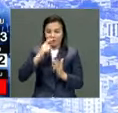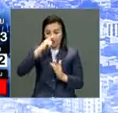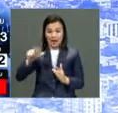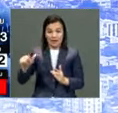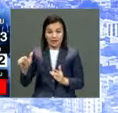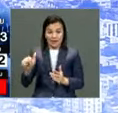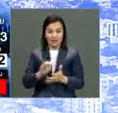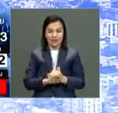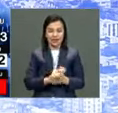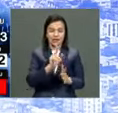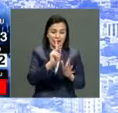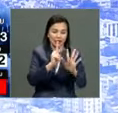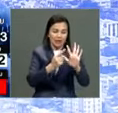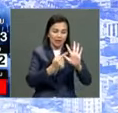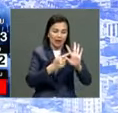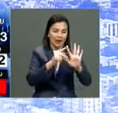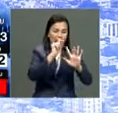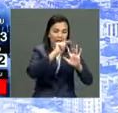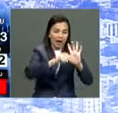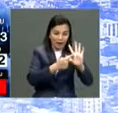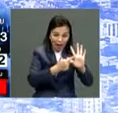ปีสัดส่วนของการใช้งานตัวระบบในก็ยังต่ำอยู่ถ้าเทียบกับเหล่านี้ค่อนข้างจะดีนะครับประเทศกาตาร์นะครับเทคนิคZealand